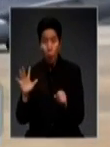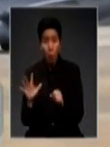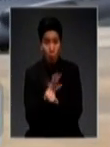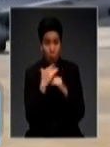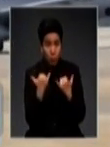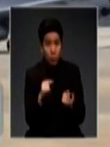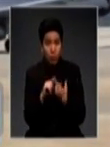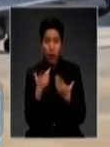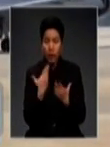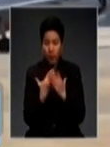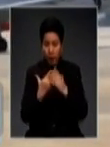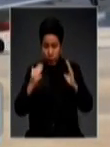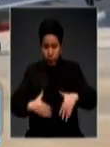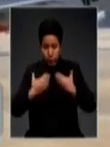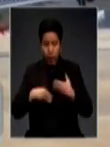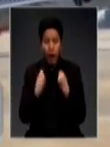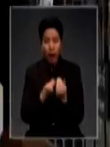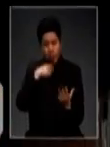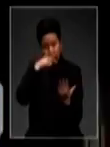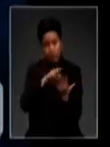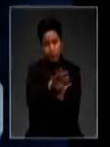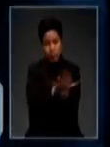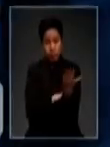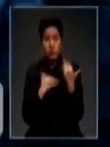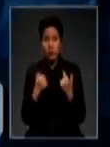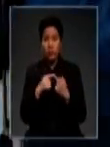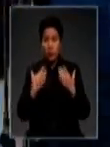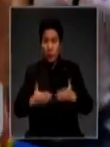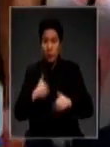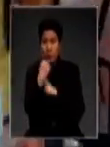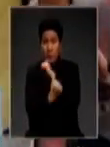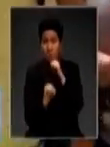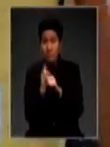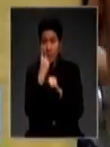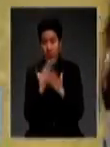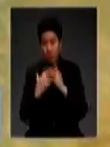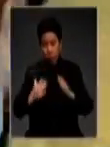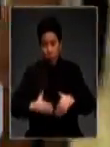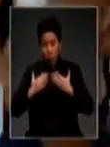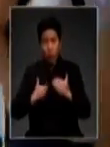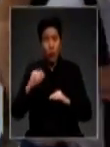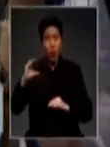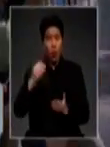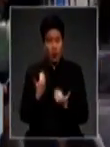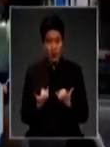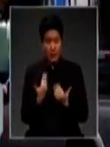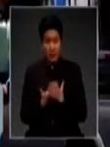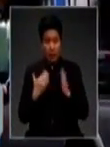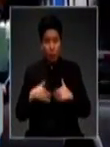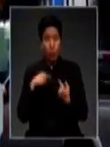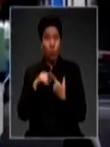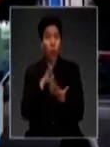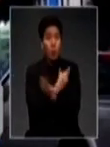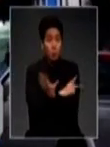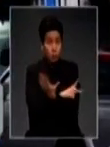สามารถนำรายได้เข้าสู่ประเทศได้มหาศาลแต่ละปีตอนนี้เราได้งบเงินรายได้จากภู